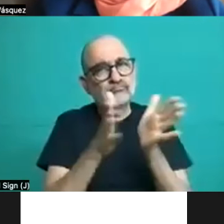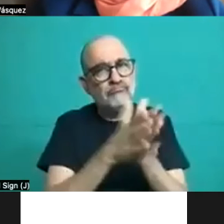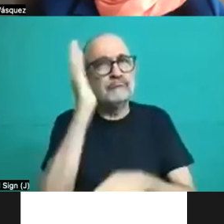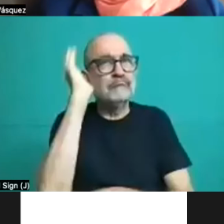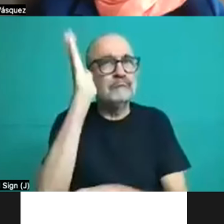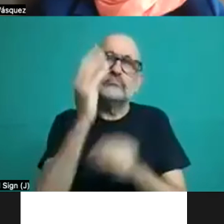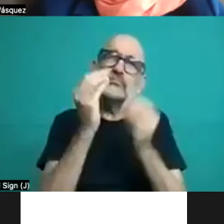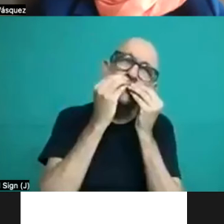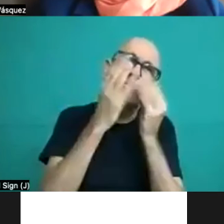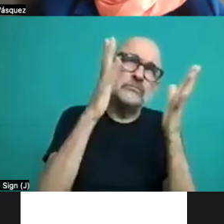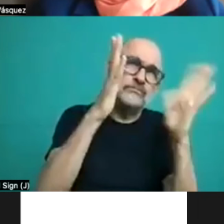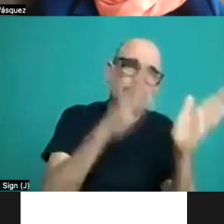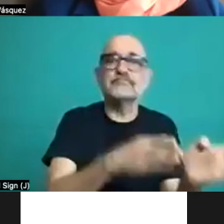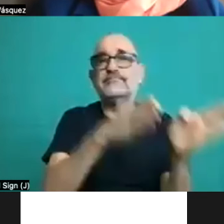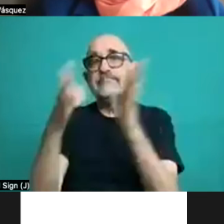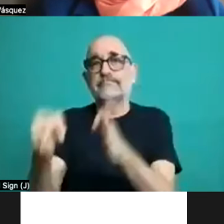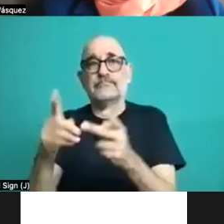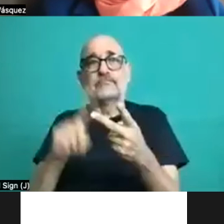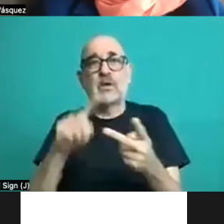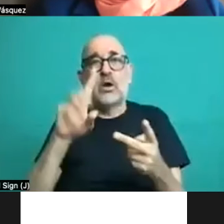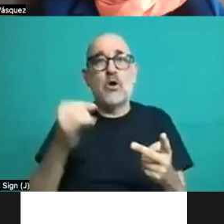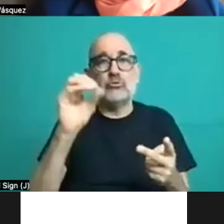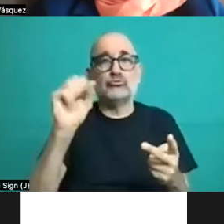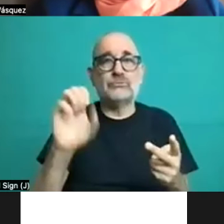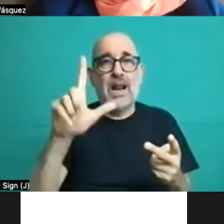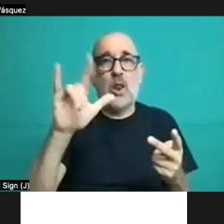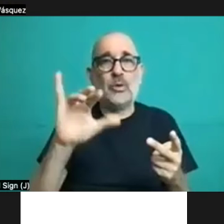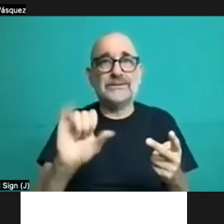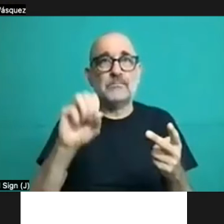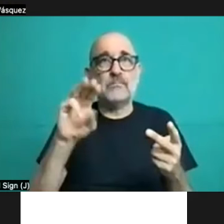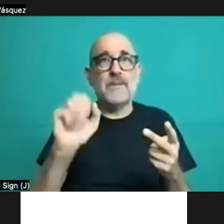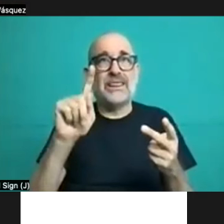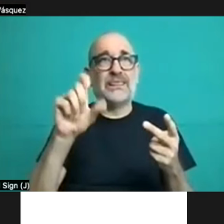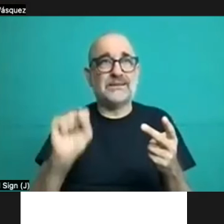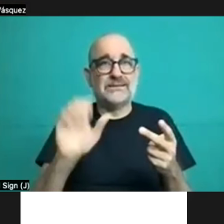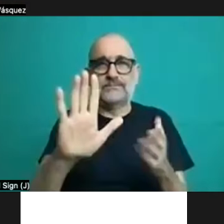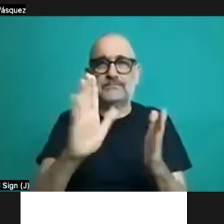José Luis Nates. À vous, merci.